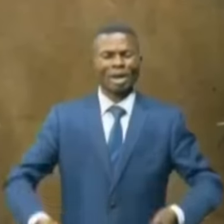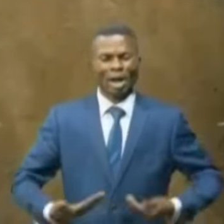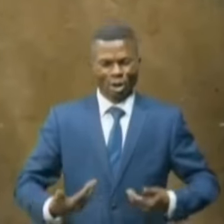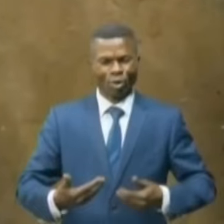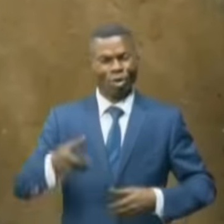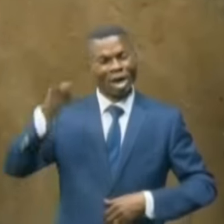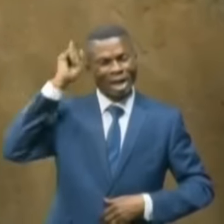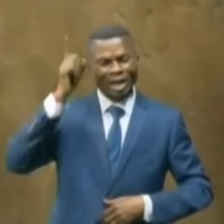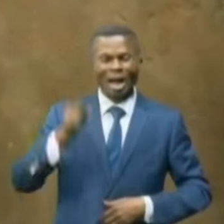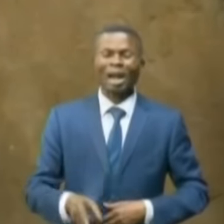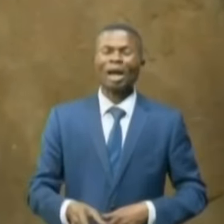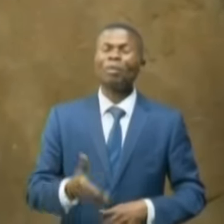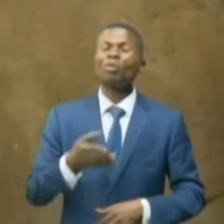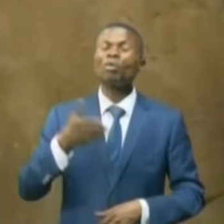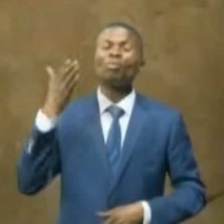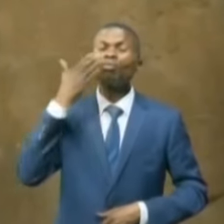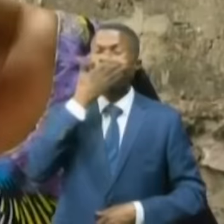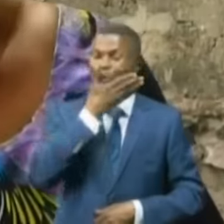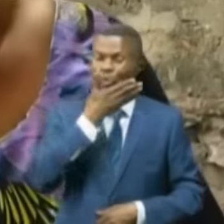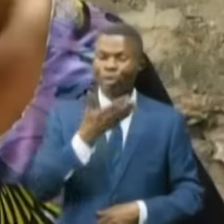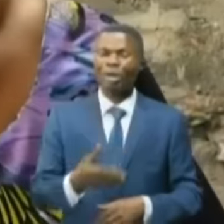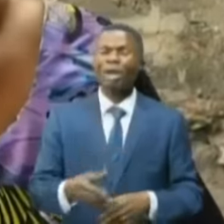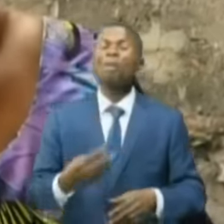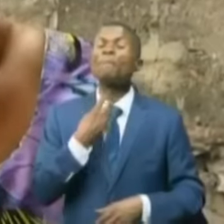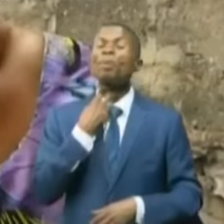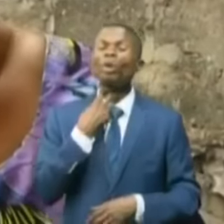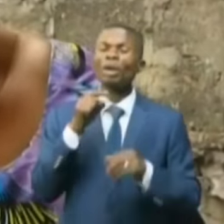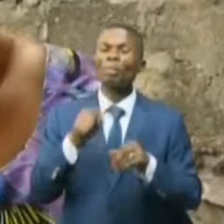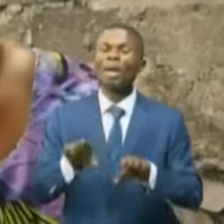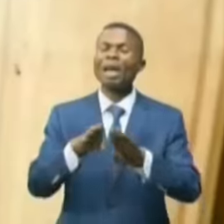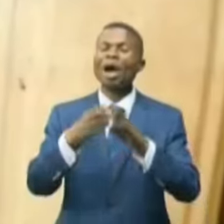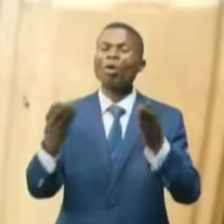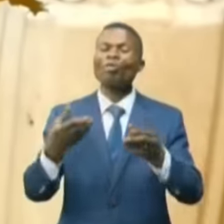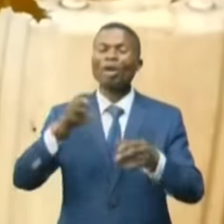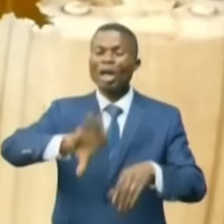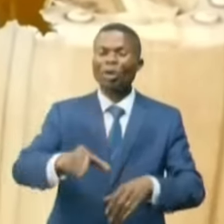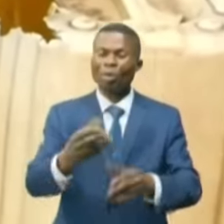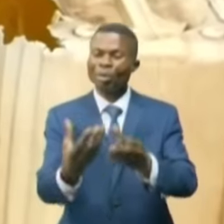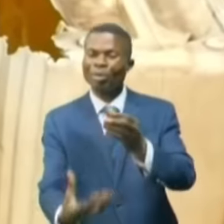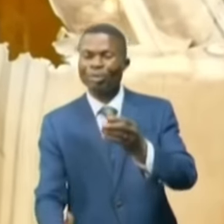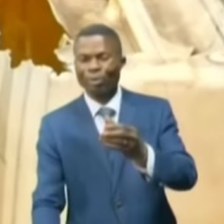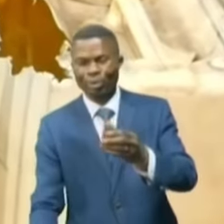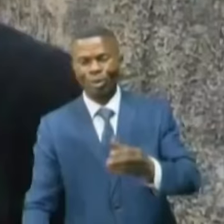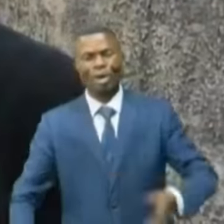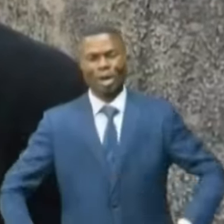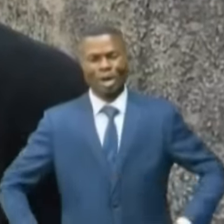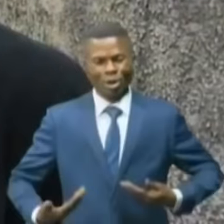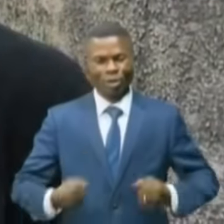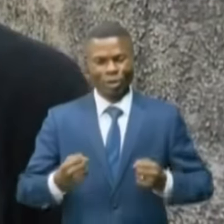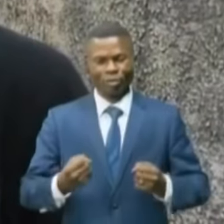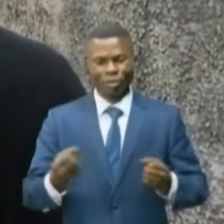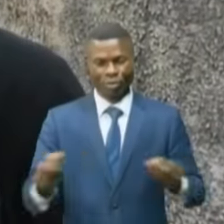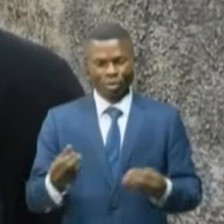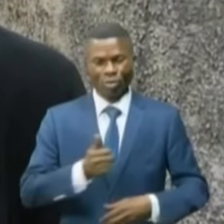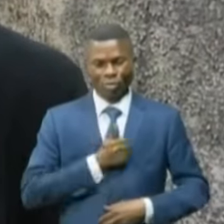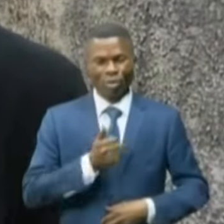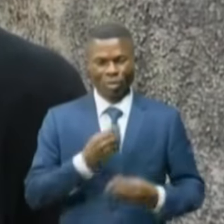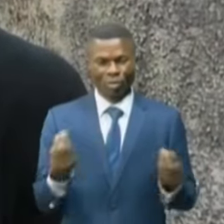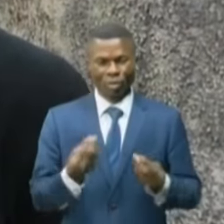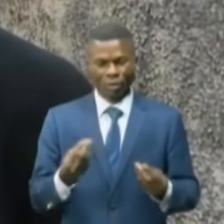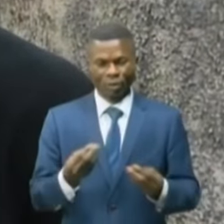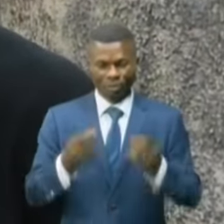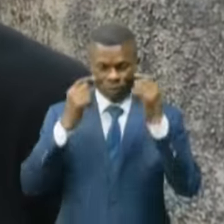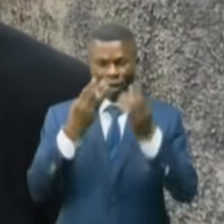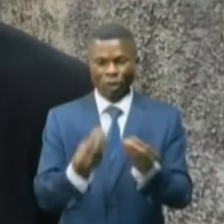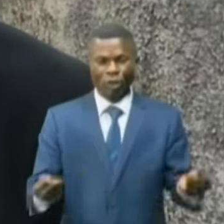sont satisfaits de voir l'eau potable jaillir de leurs robinets. Je suis très content personnellement par rapport à ce